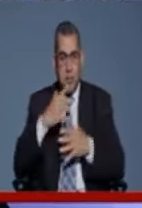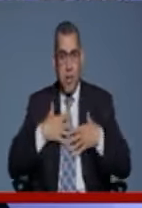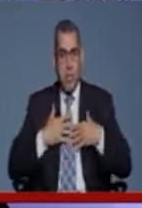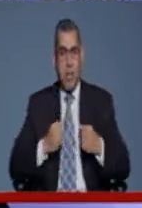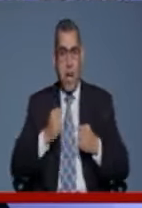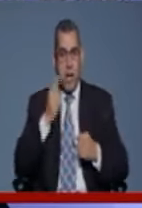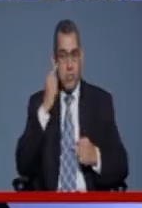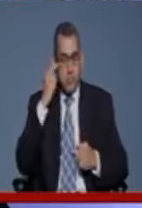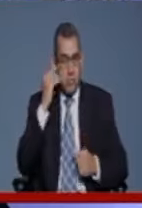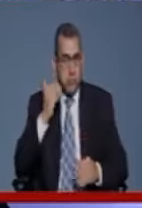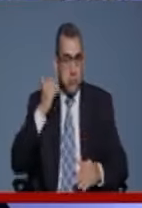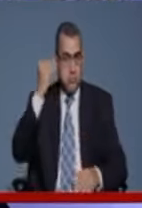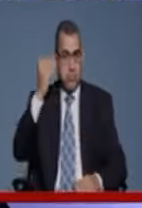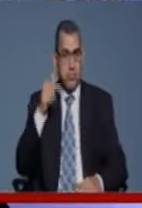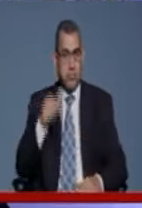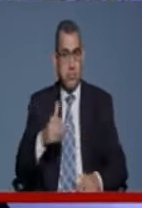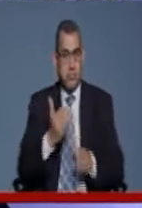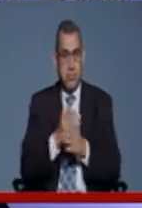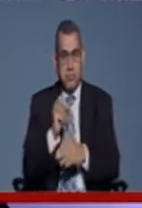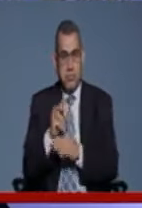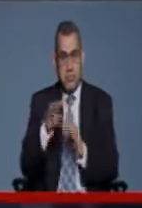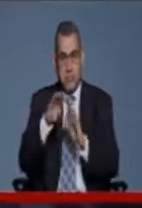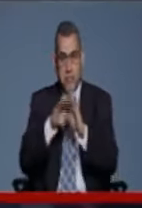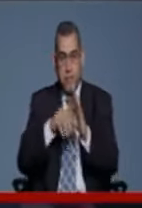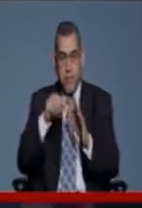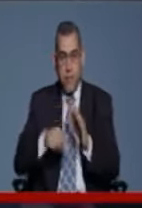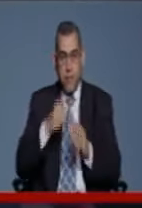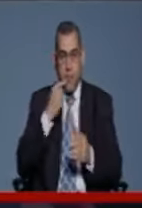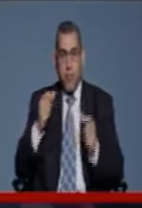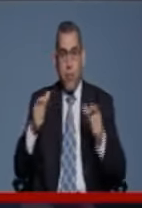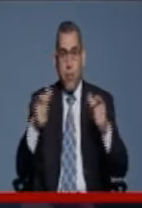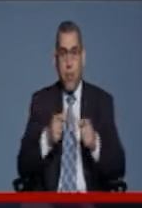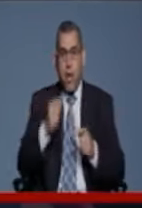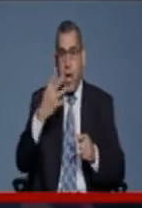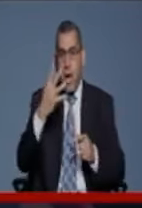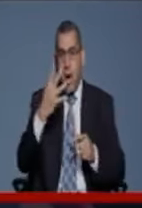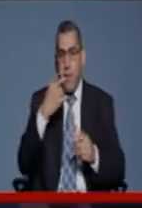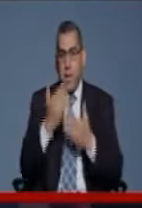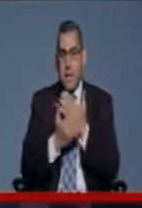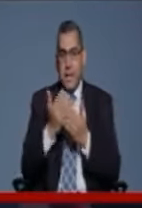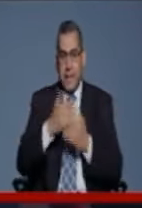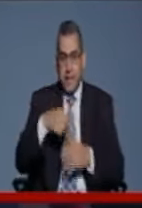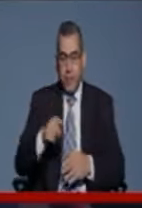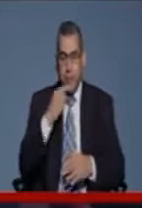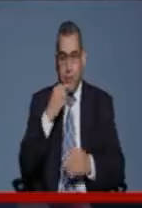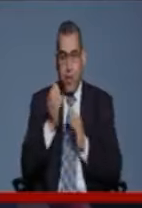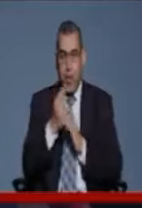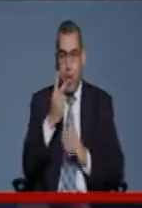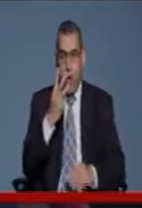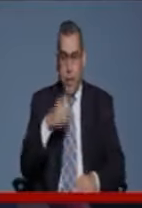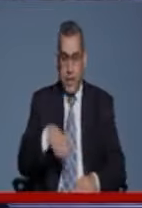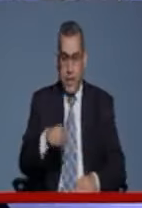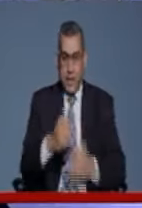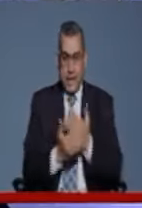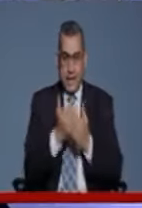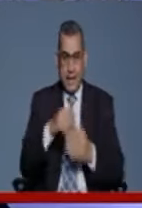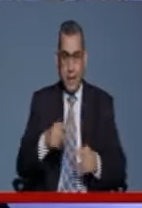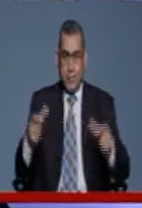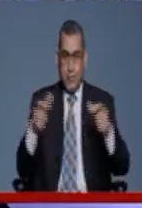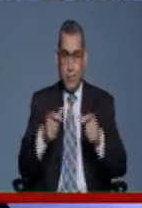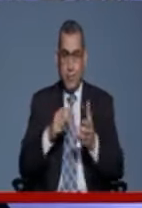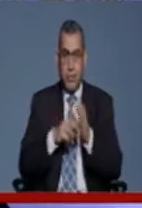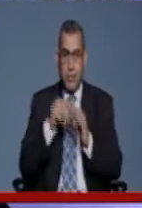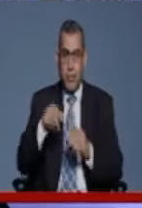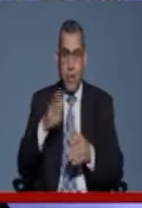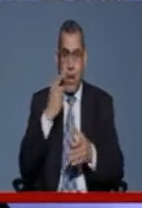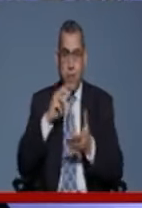نفوسهم. سيتم تنظيم الملتقى الرابع لمبادرة جيل جديد خلال الأيام القليلة القادمة بمدينة بورسعيد